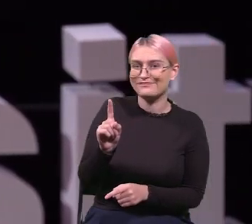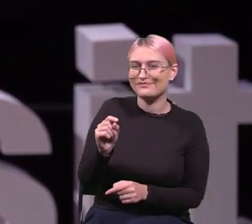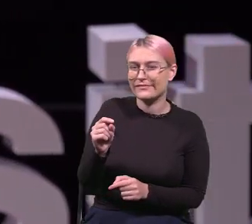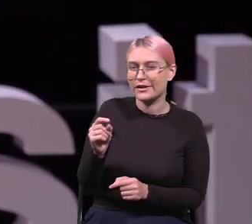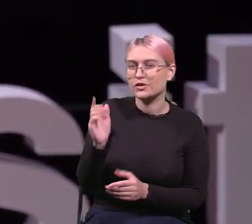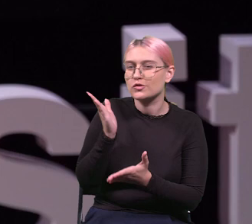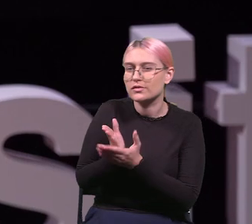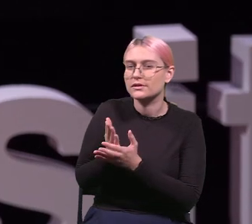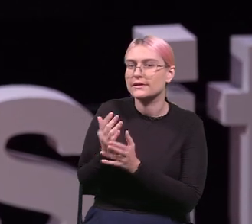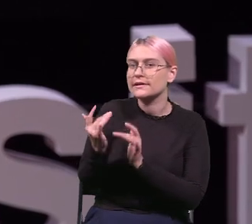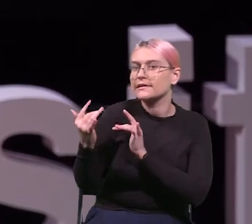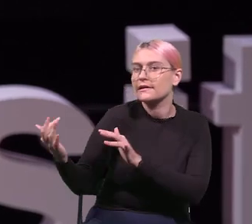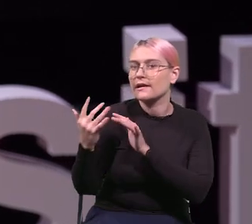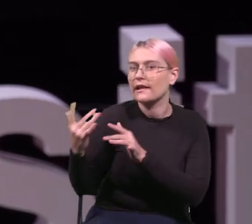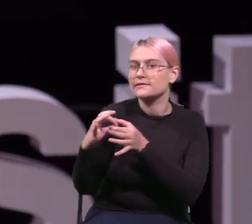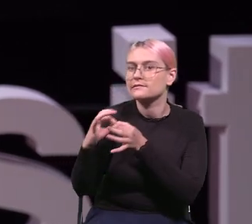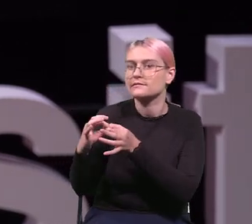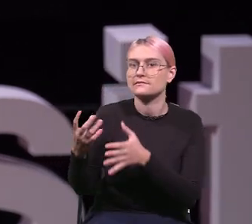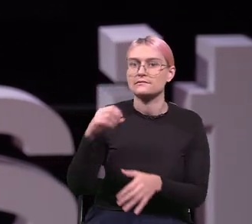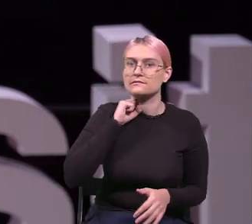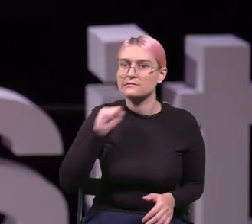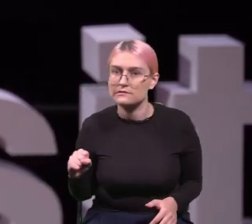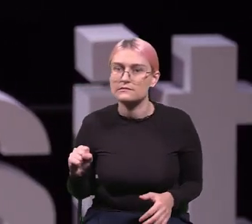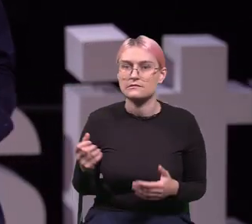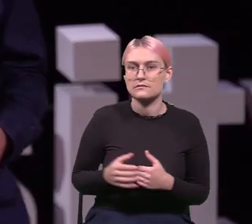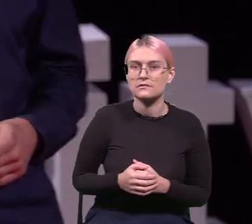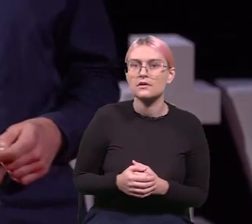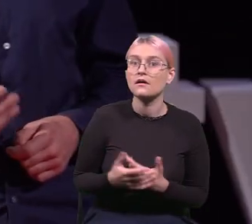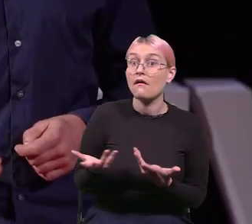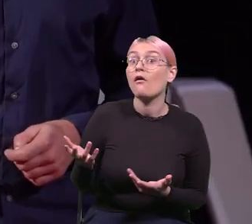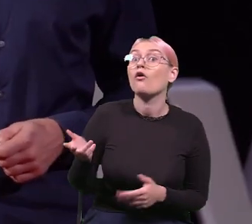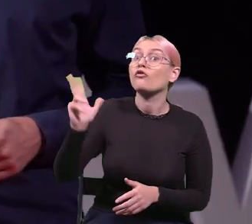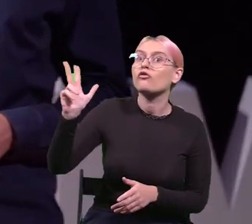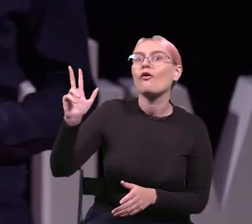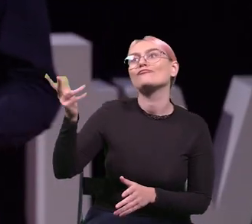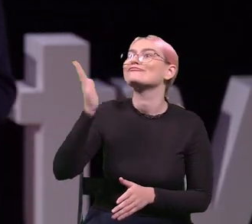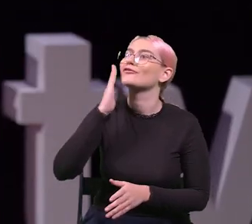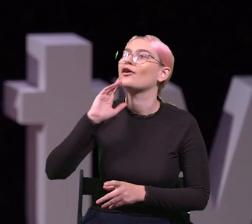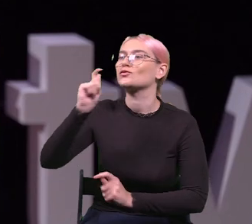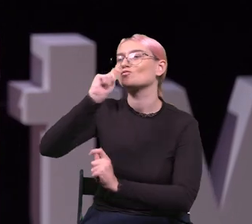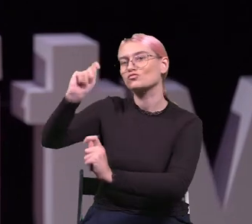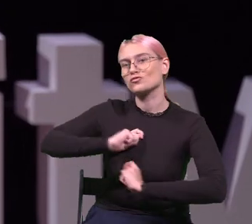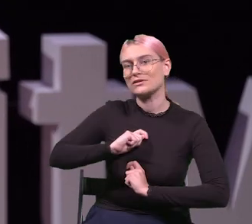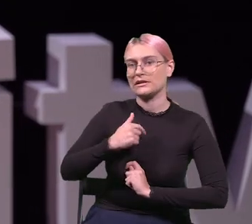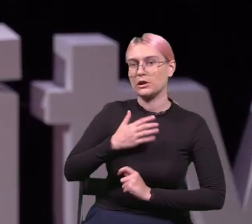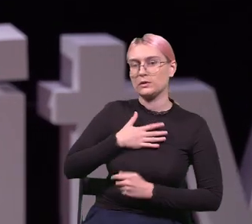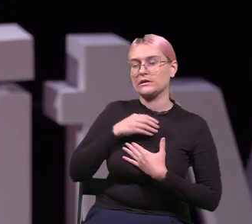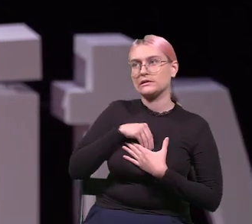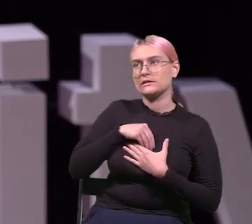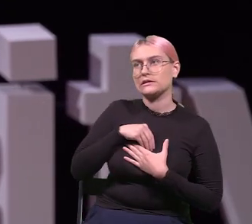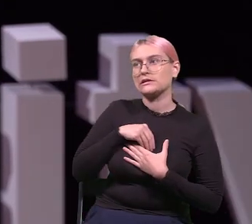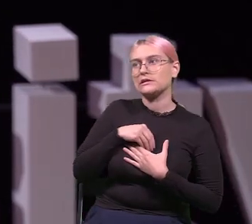mieszkanie w prezencie, czuje się, jakby był coś winien temu, który mi je daje. Tylko nikt mi do końca nie powie, co tak naprawdę. Czy mam